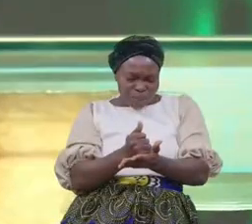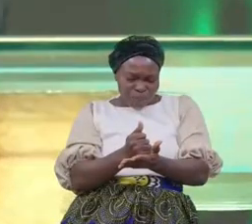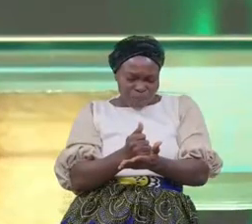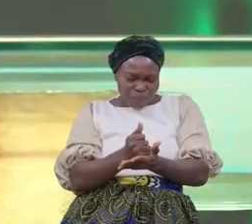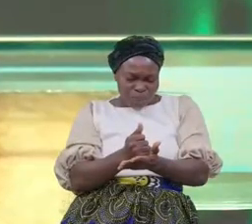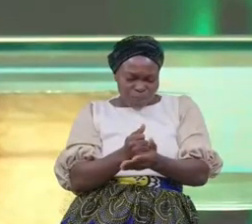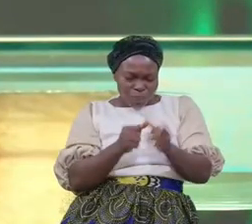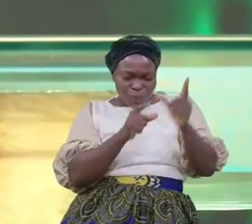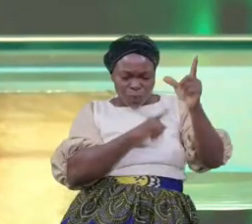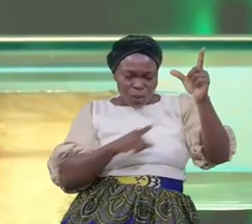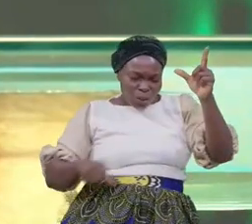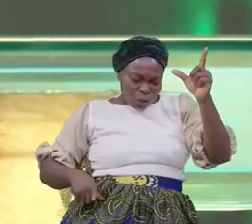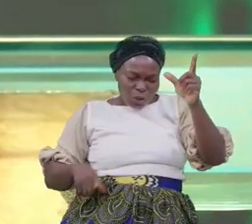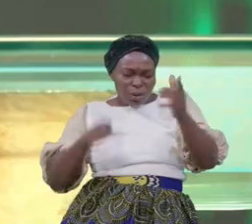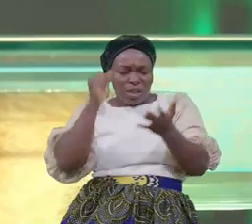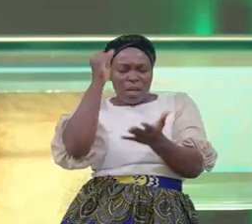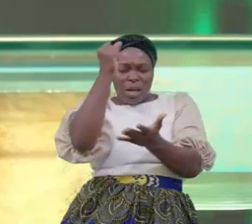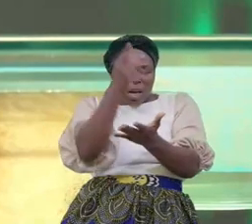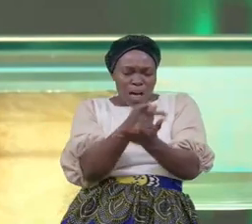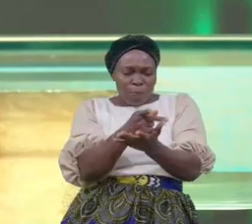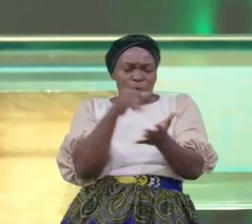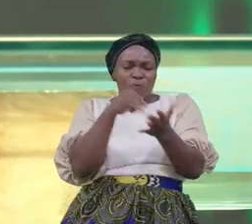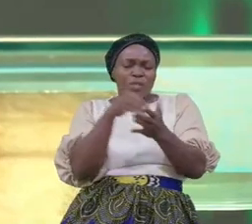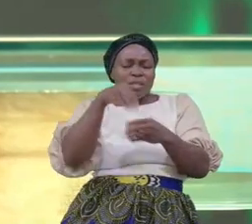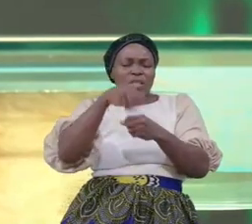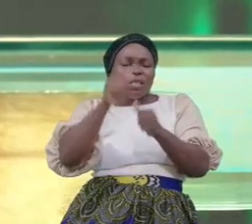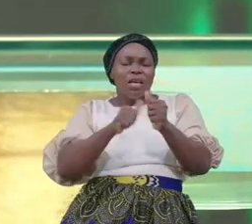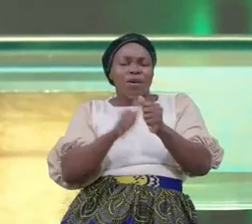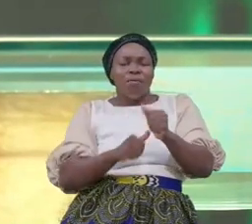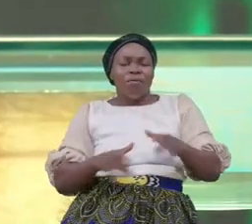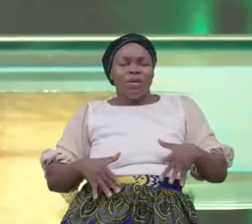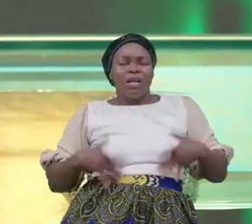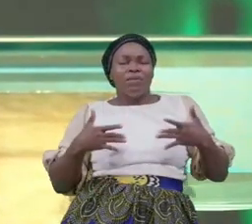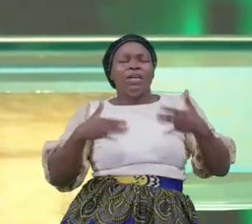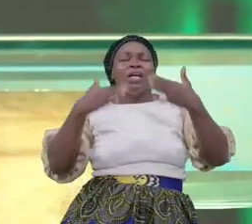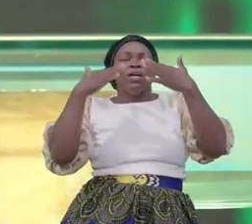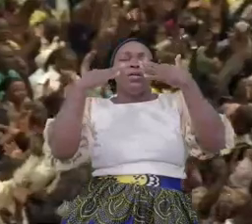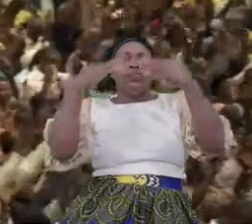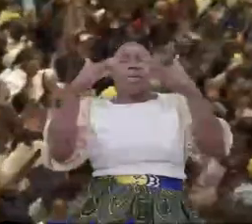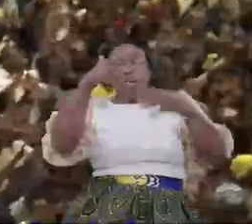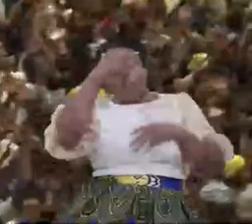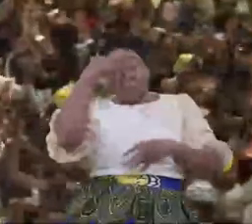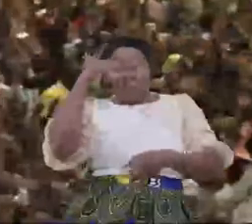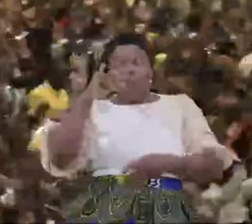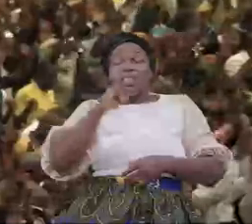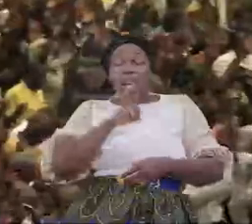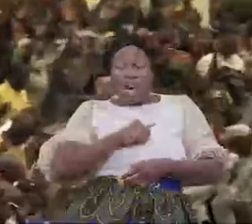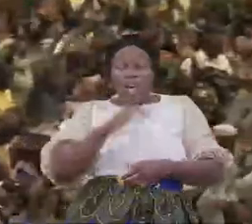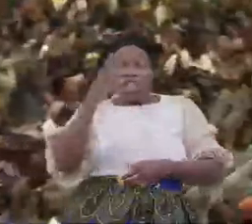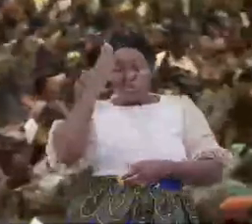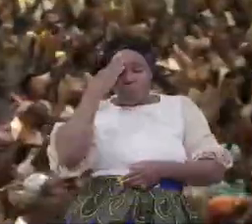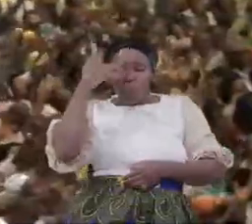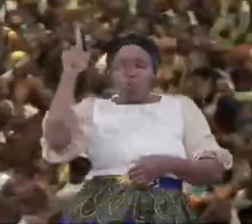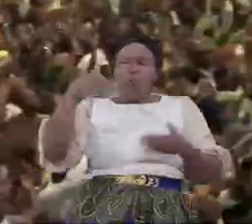Seigneur, confirme-le dans chaque vie. Te remercie parce que je sais que c'est fait. Je sais que c'est fait.